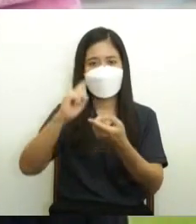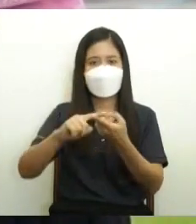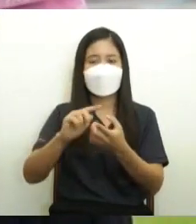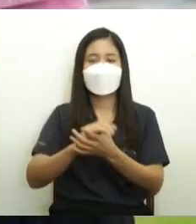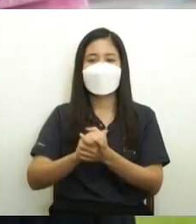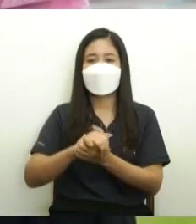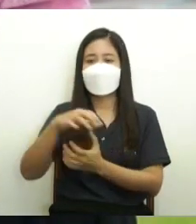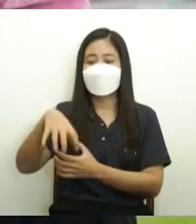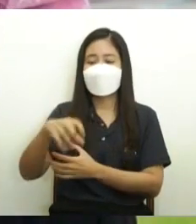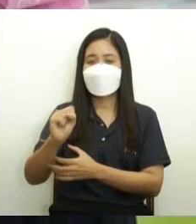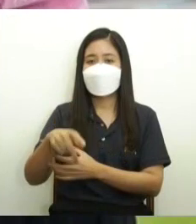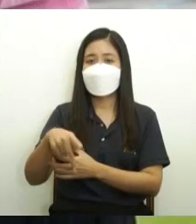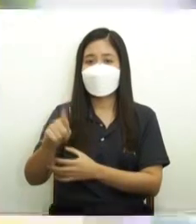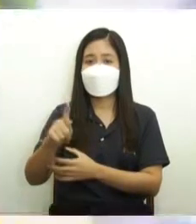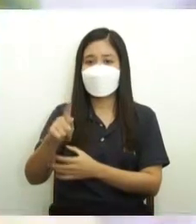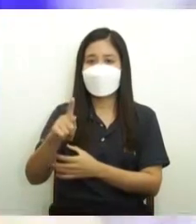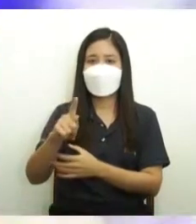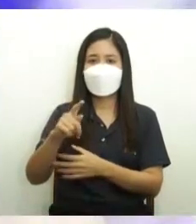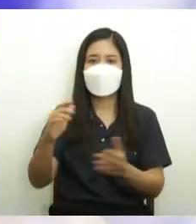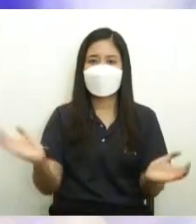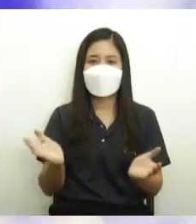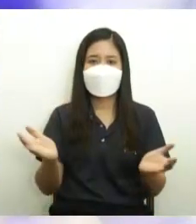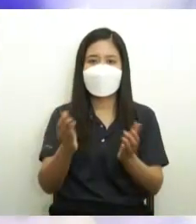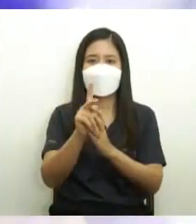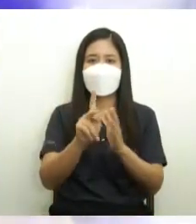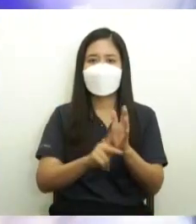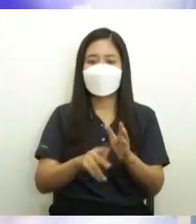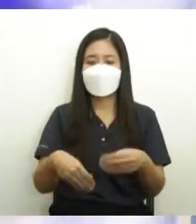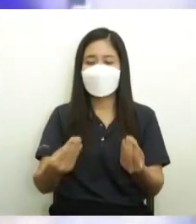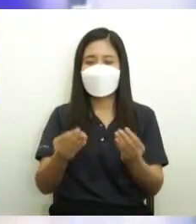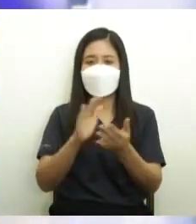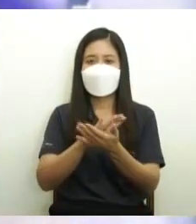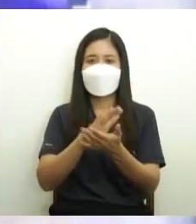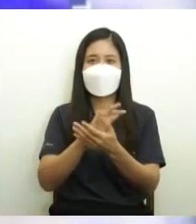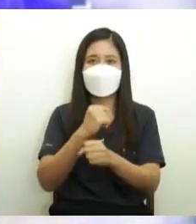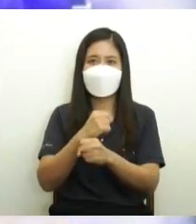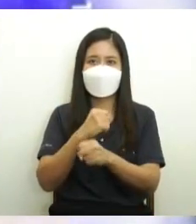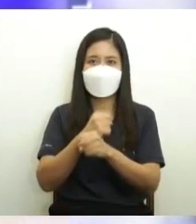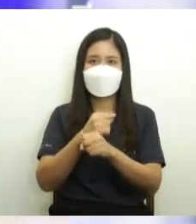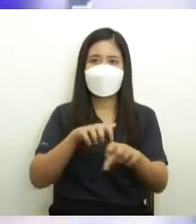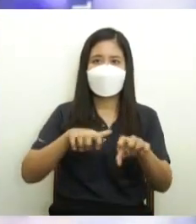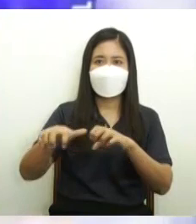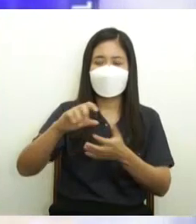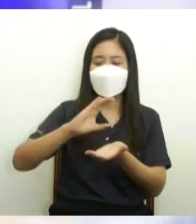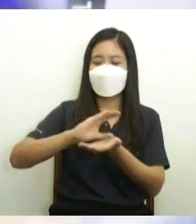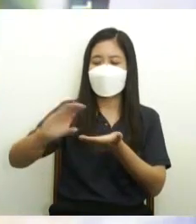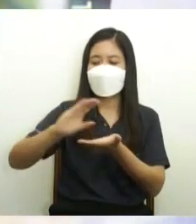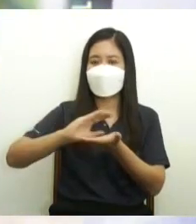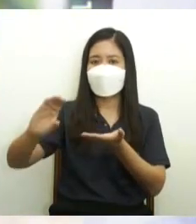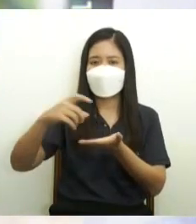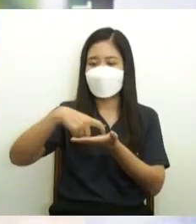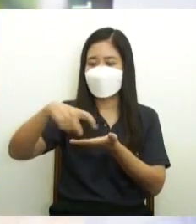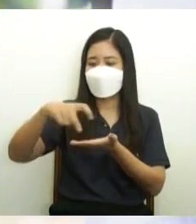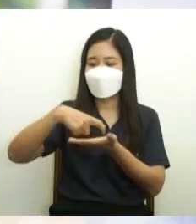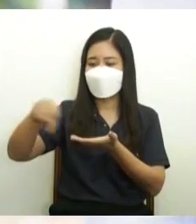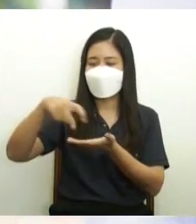ที่การศึกษาให้การสนับสนุนปัจจัยที่จำเป็นในการดำเนินงานโดยการจัดสรรงบประมาณบุคลากรและเครื่องมืออำนว